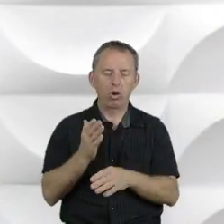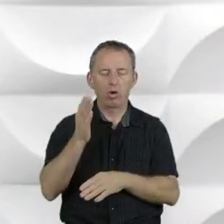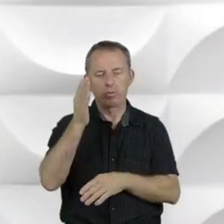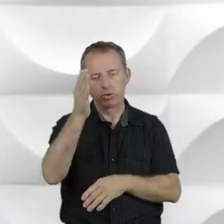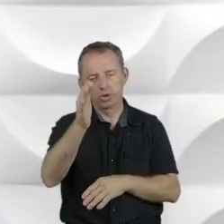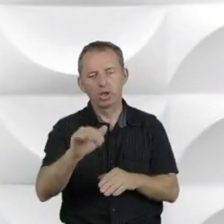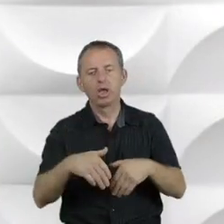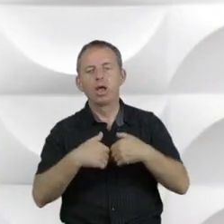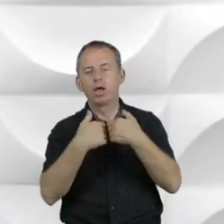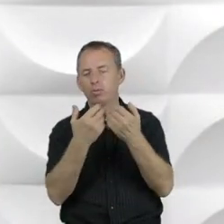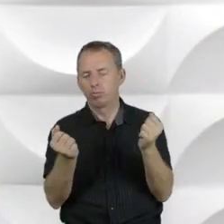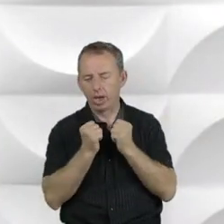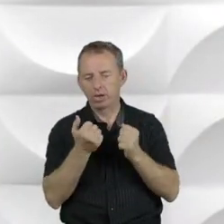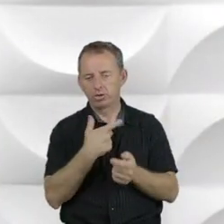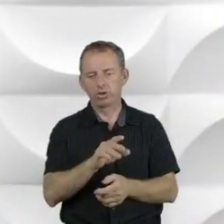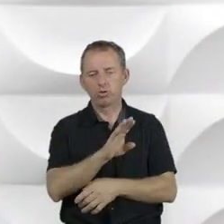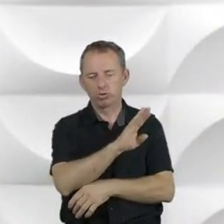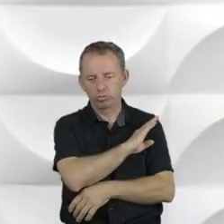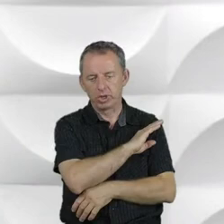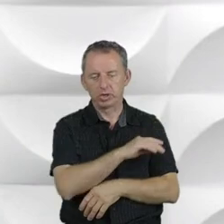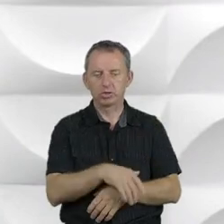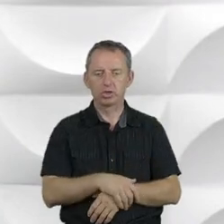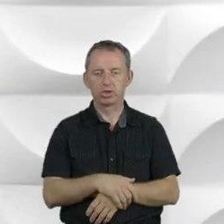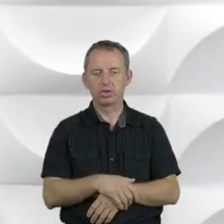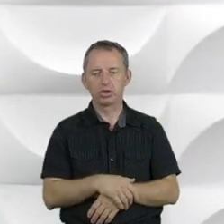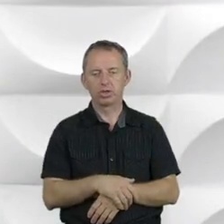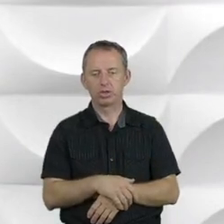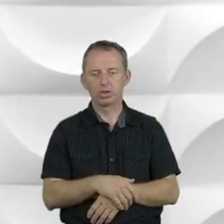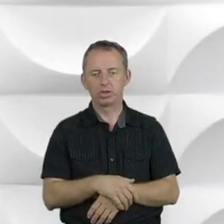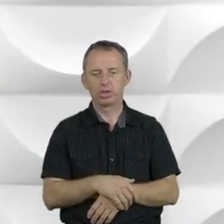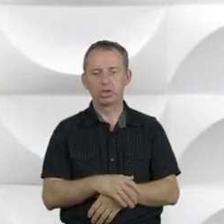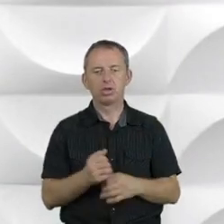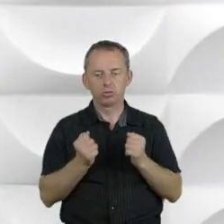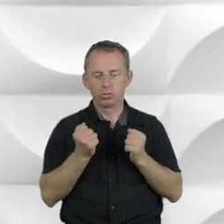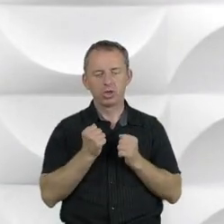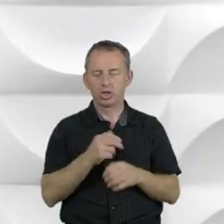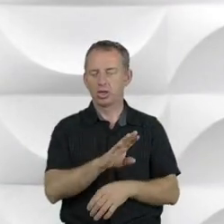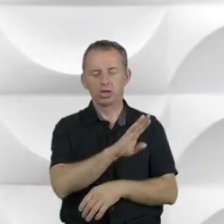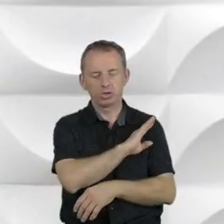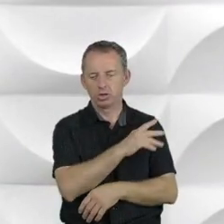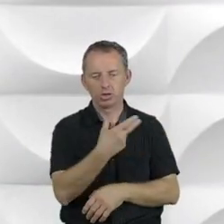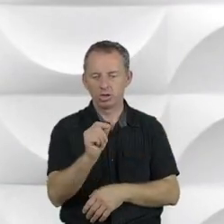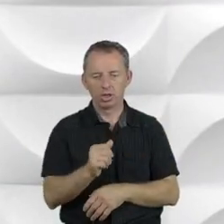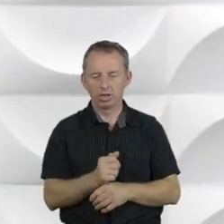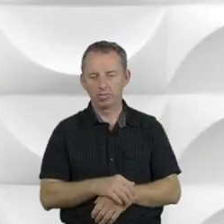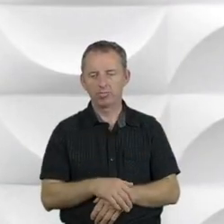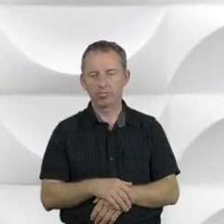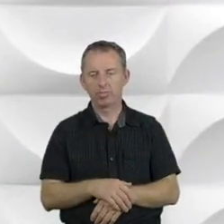bać się śmierci. Ja się śmierci nie boję. Gdy,